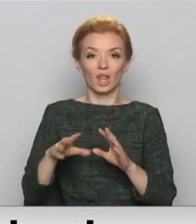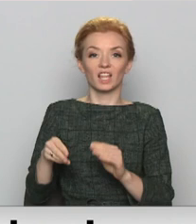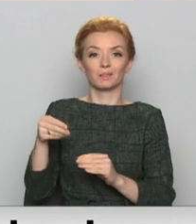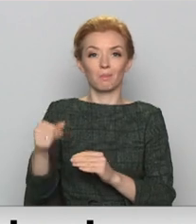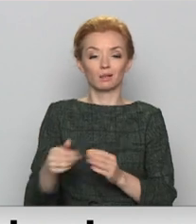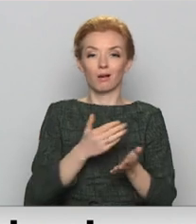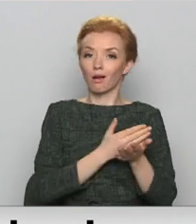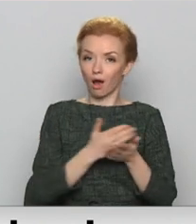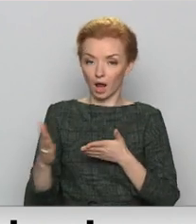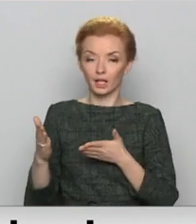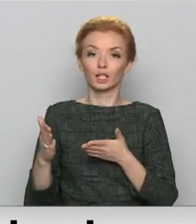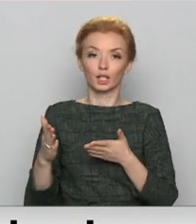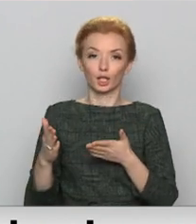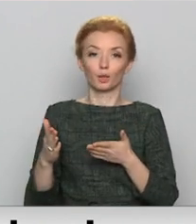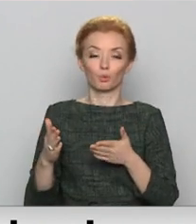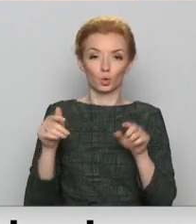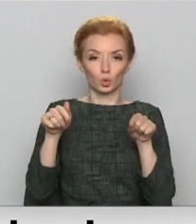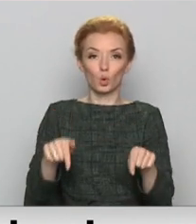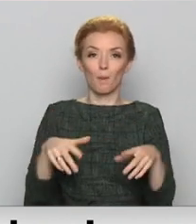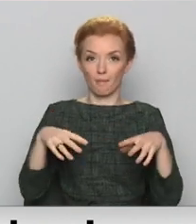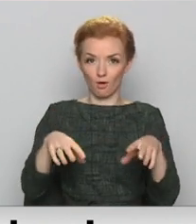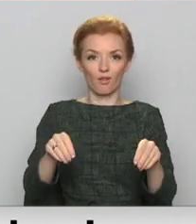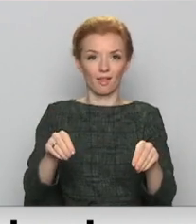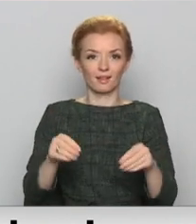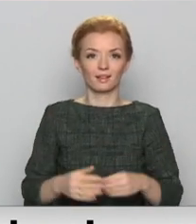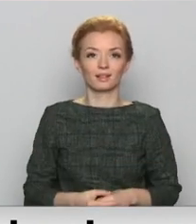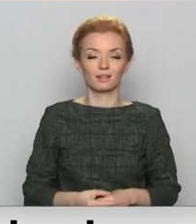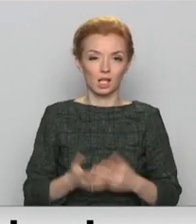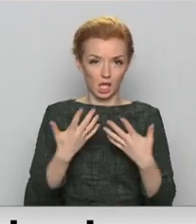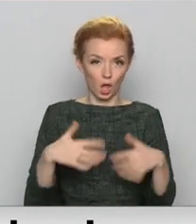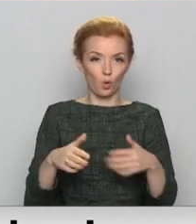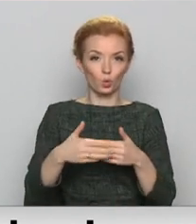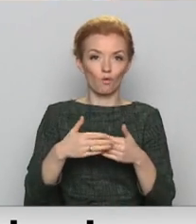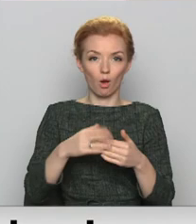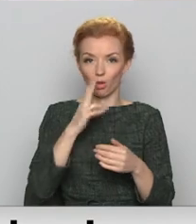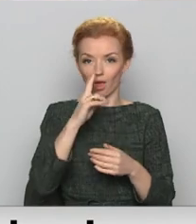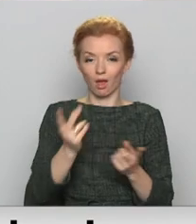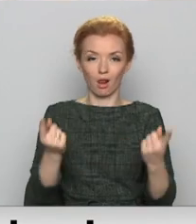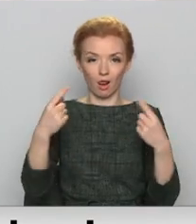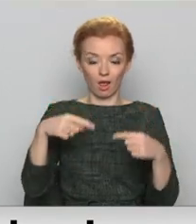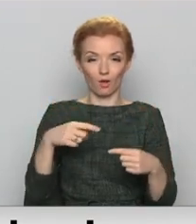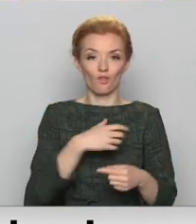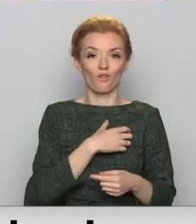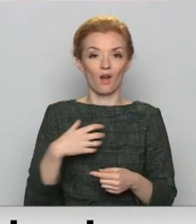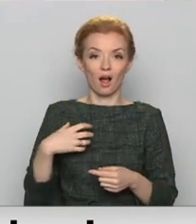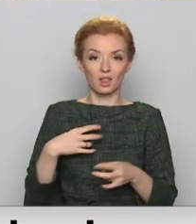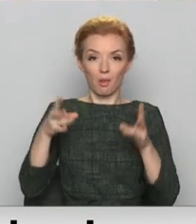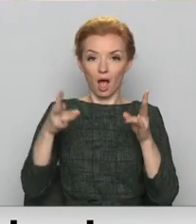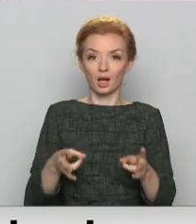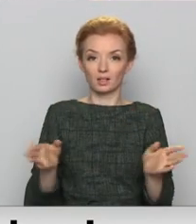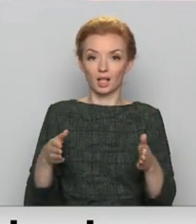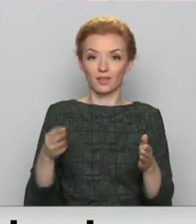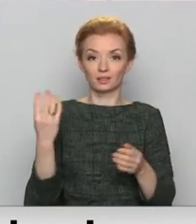arī tīri tehniski, teiksim, to izdarīt jau tuvāko nedēļu laikā. Pēc valdības ārkārtas sēdes